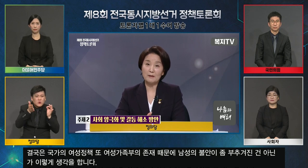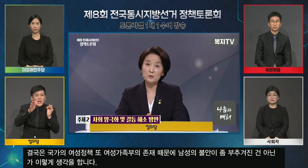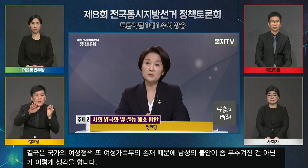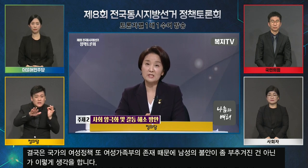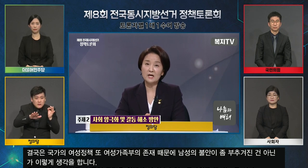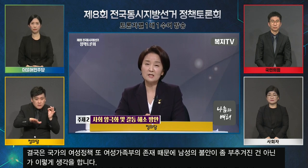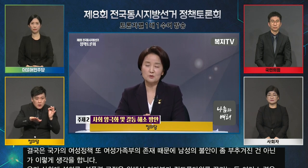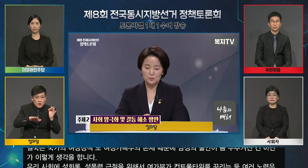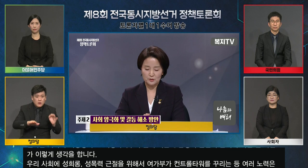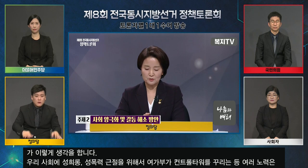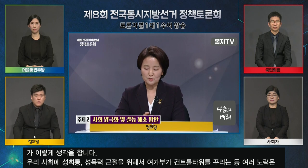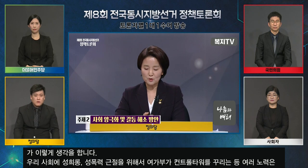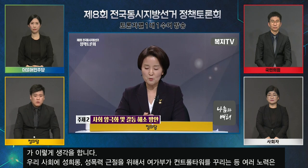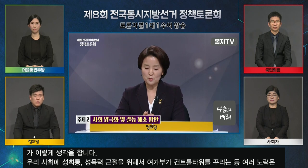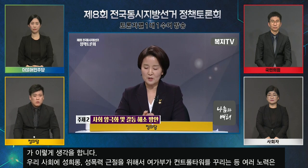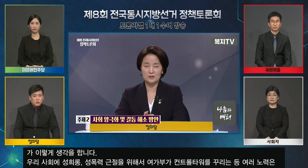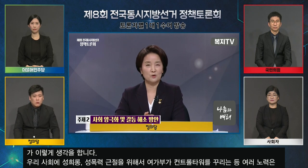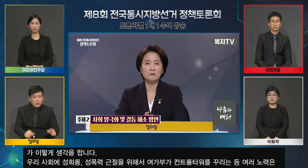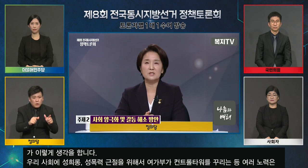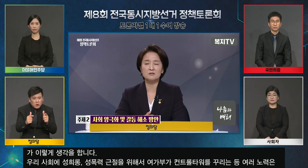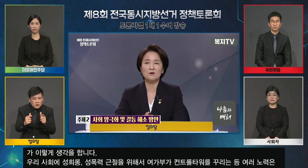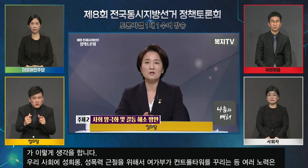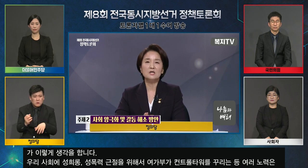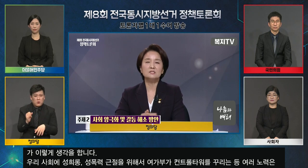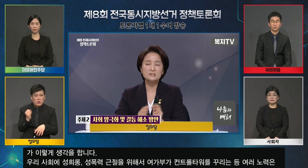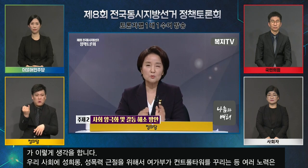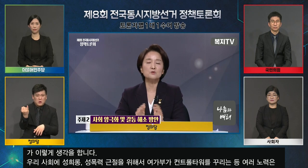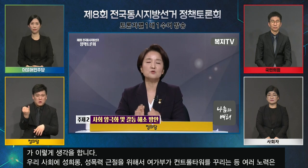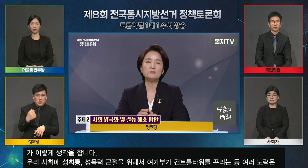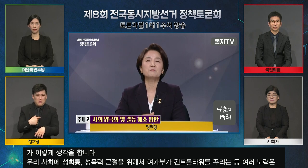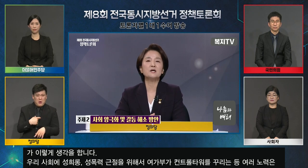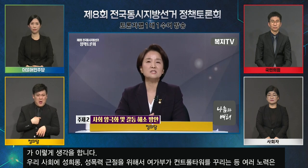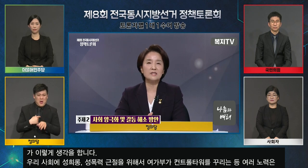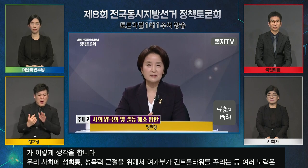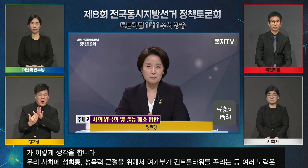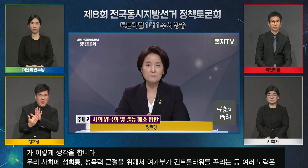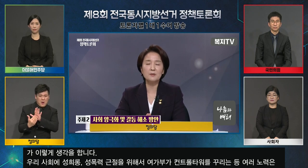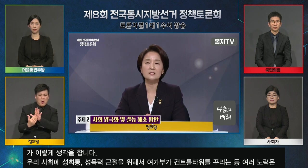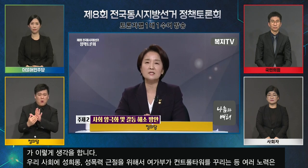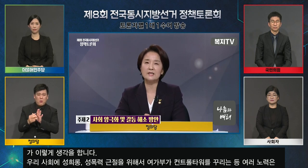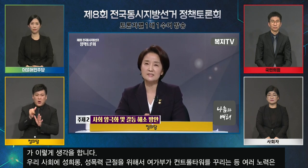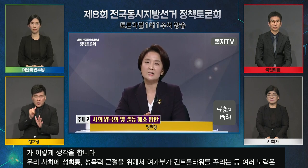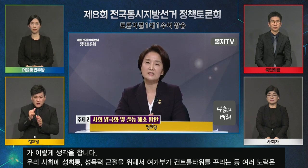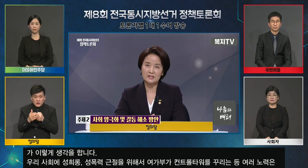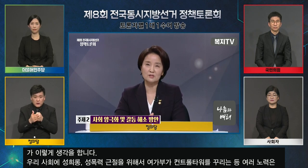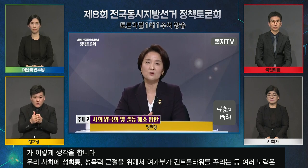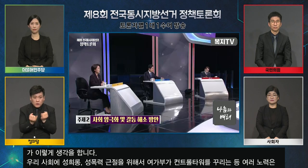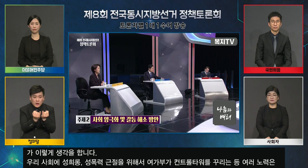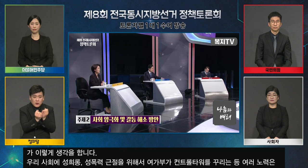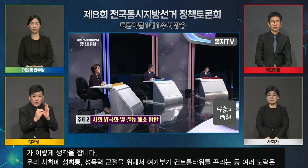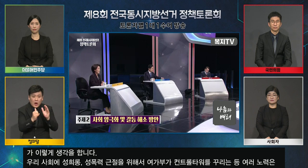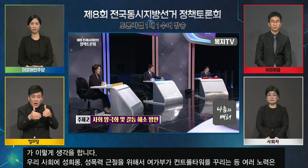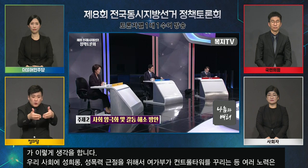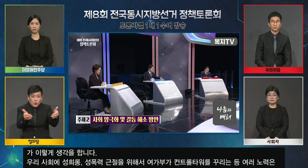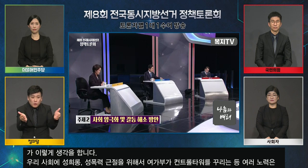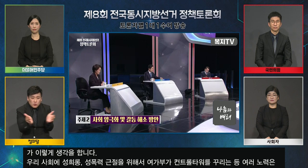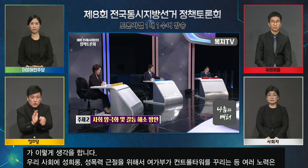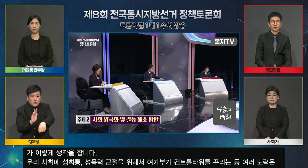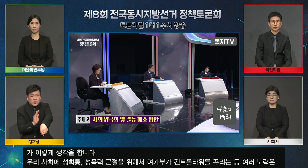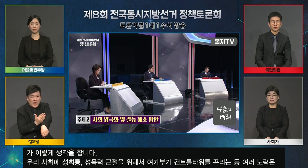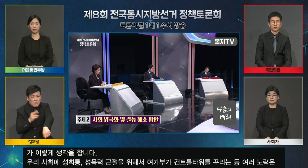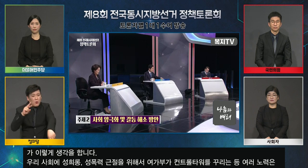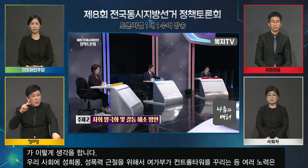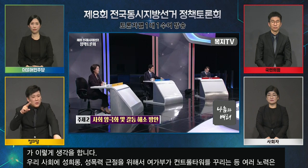무능 담론이나 또 여성 혐오가 결합돼서 지속적으로 비판의 대상이 됐던 것은 알고